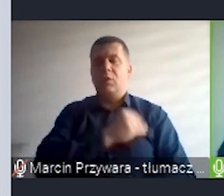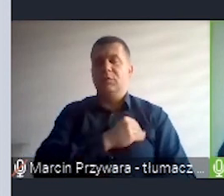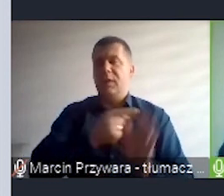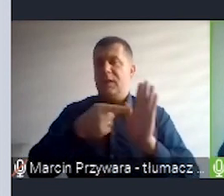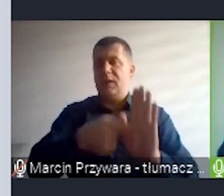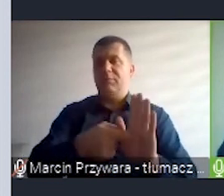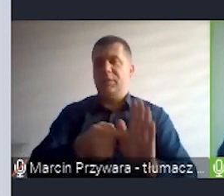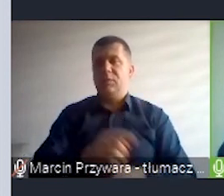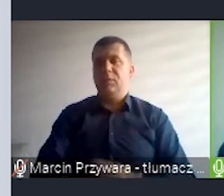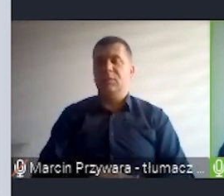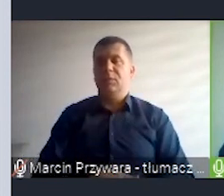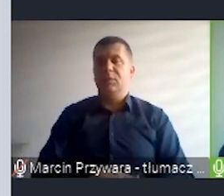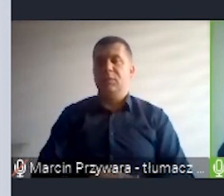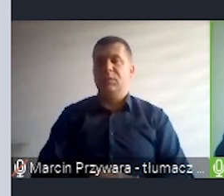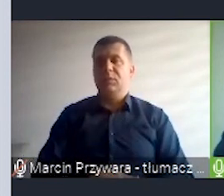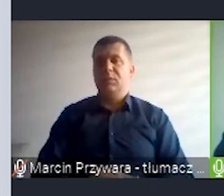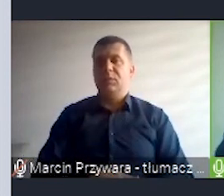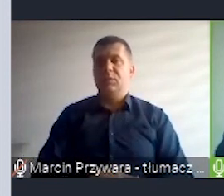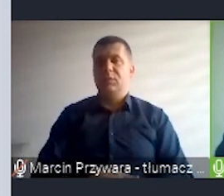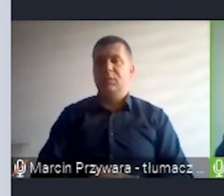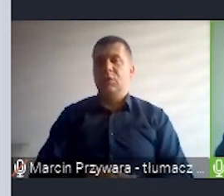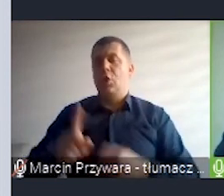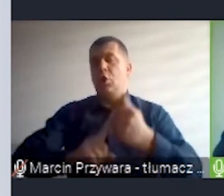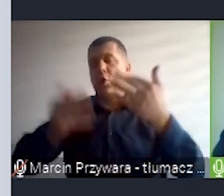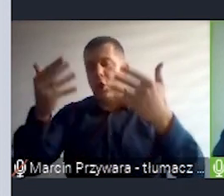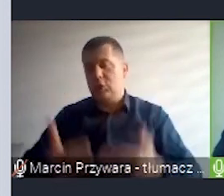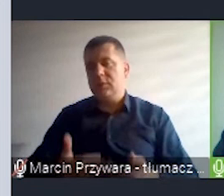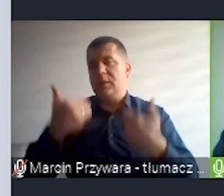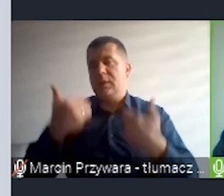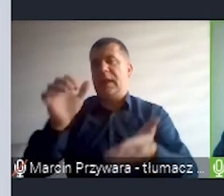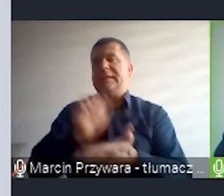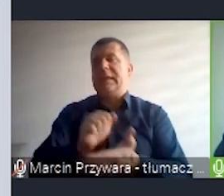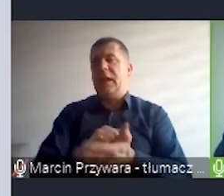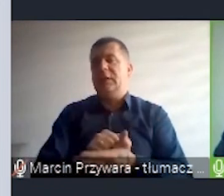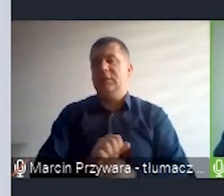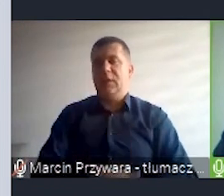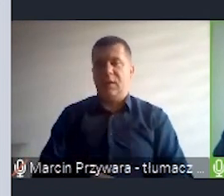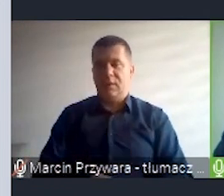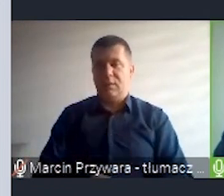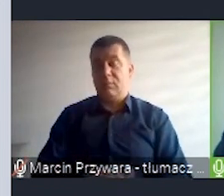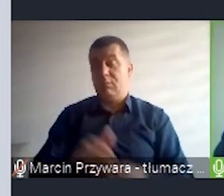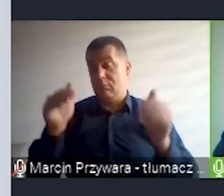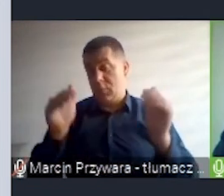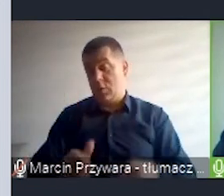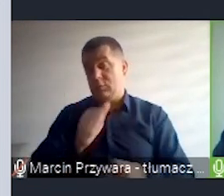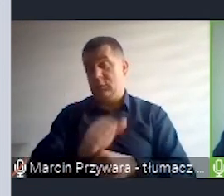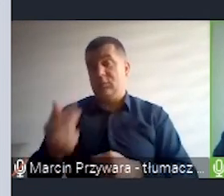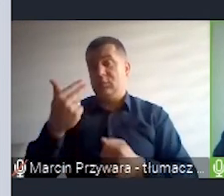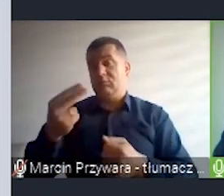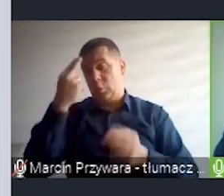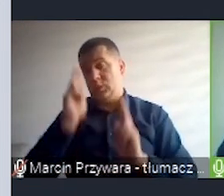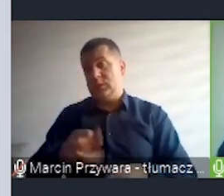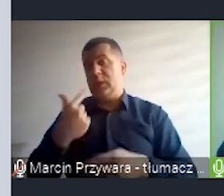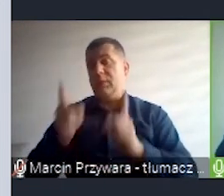terminów związanych z rozliczeniem zaliczki chociażby może być uznane za